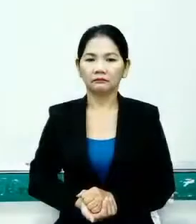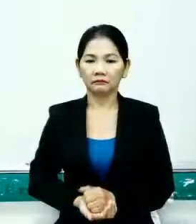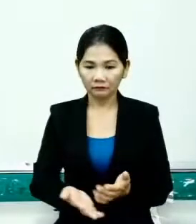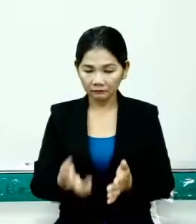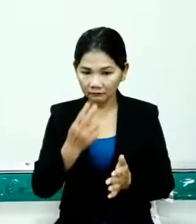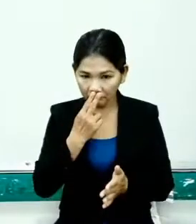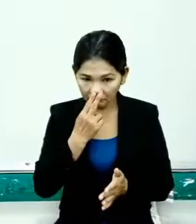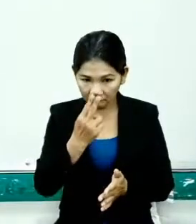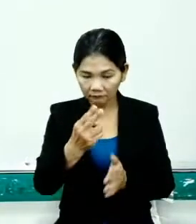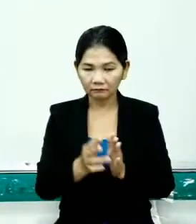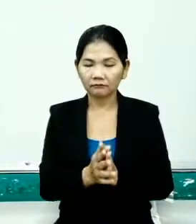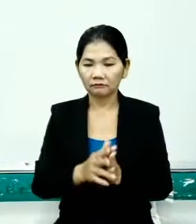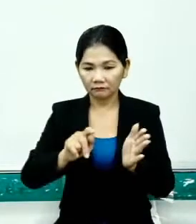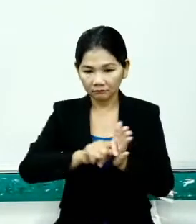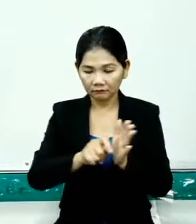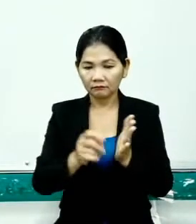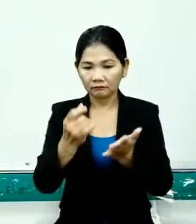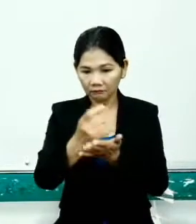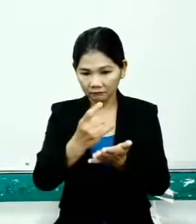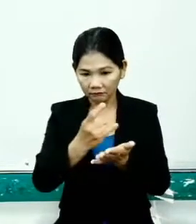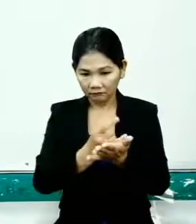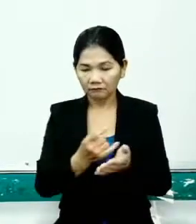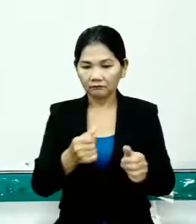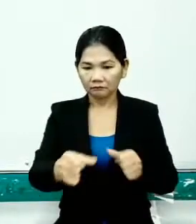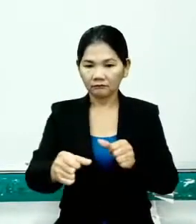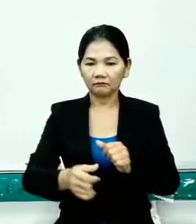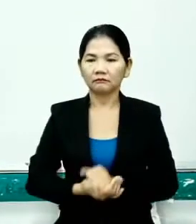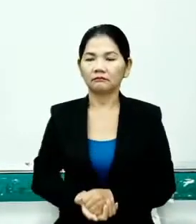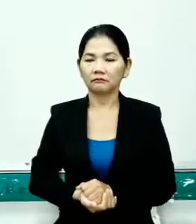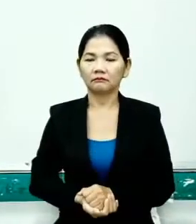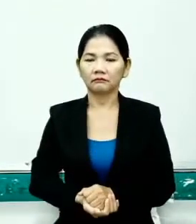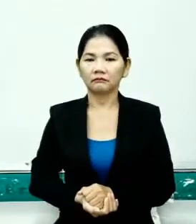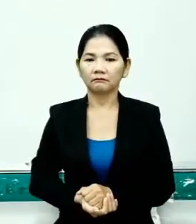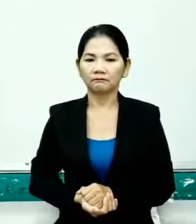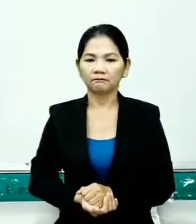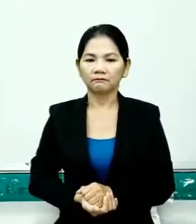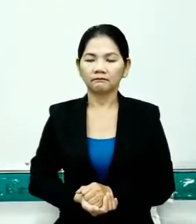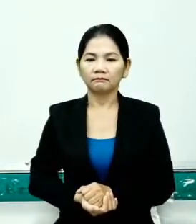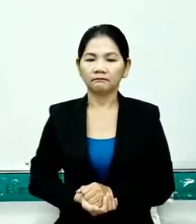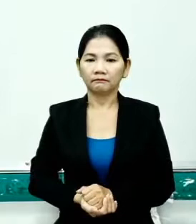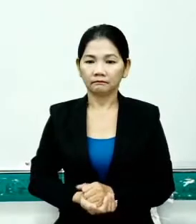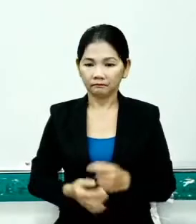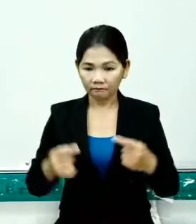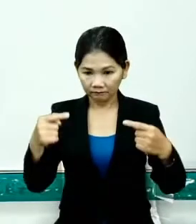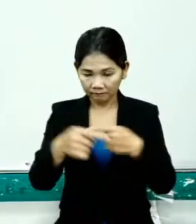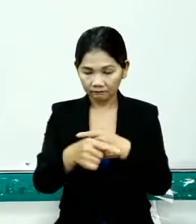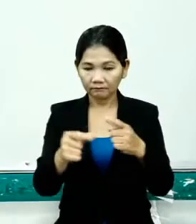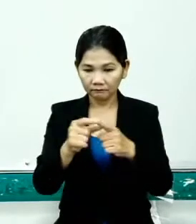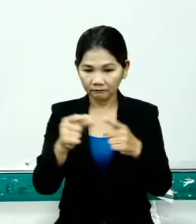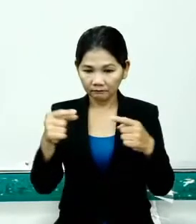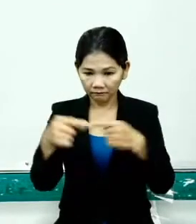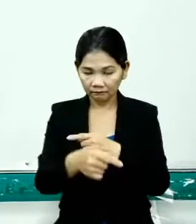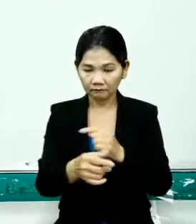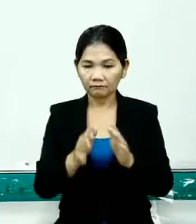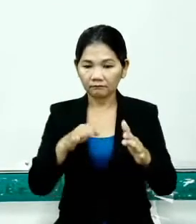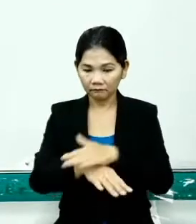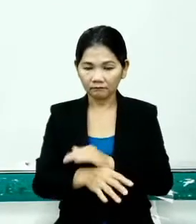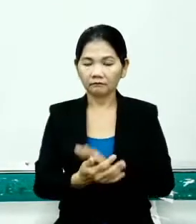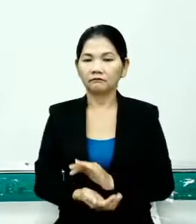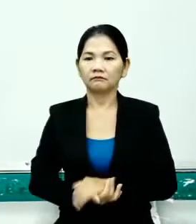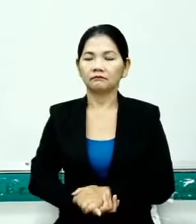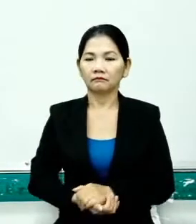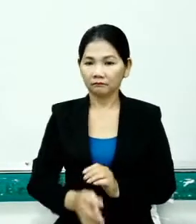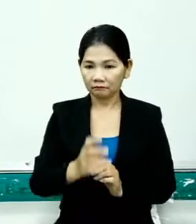Đó, ở lỡ dưới một bàn tóc làm sao mà riêng bỏ dưới bàn tóc tiết. Chà, bàn tóc đi tạm để sạm này ruột. Nhưng cho đó chúng nói mình tiết cứ